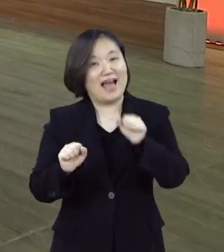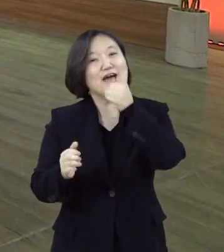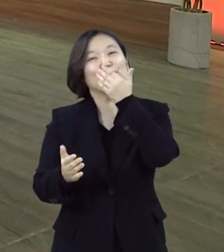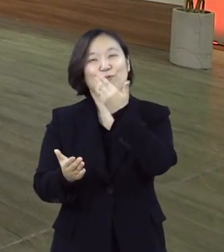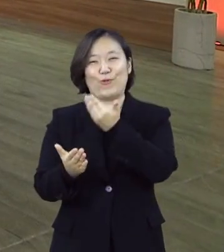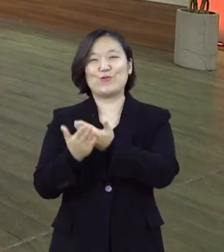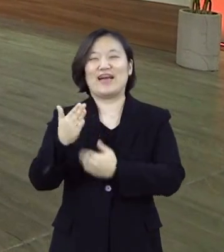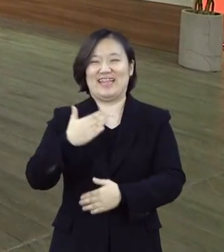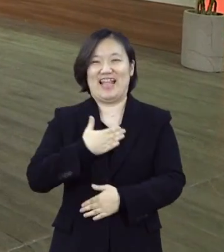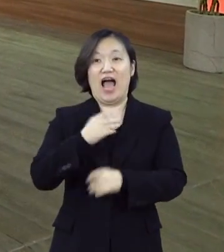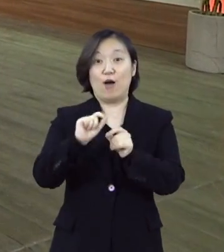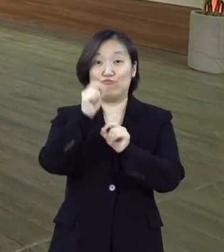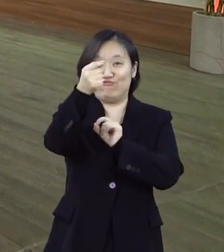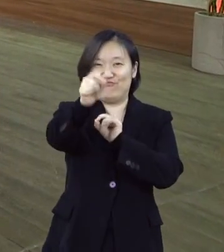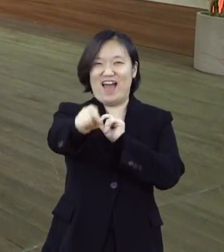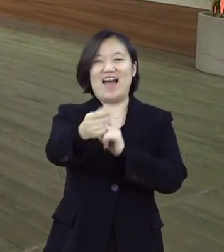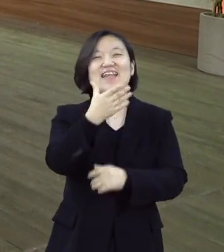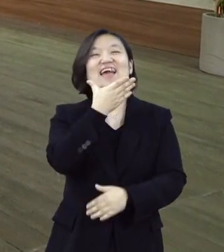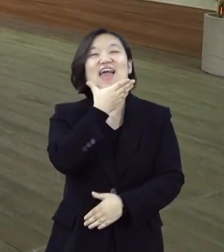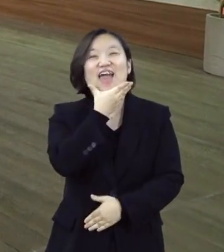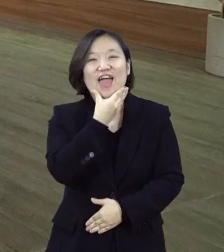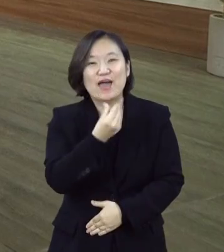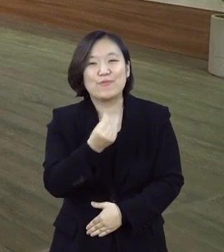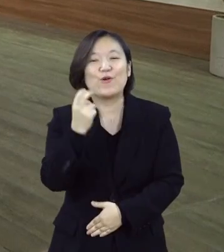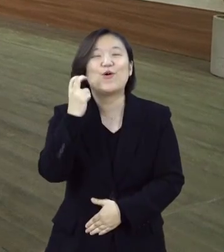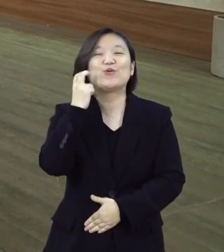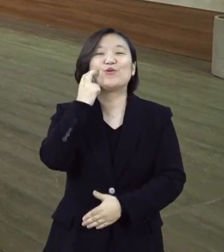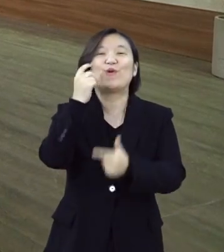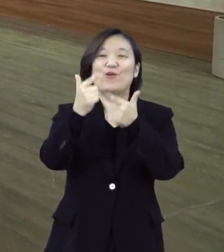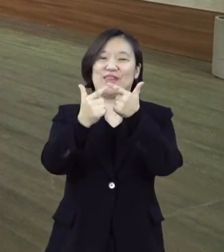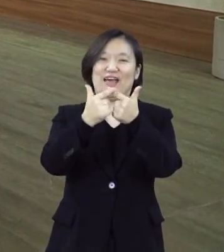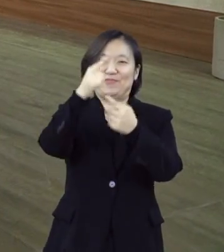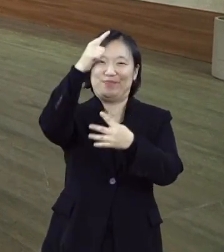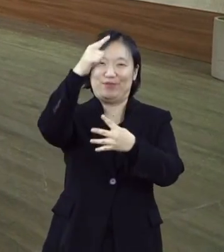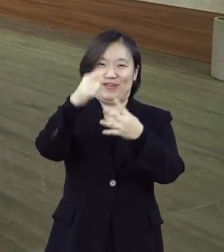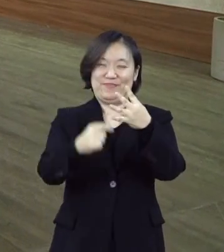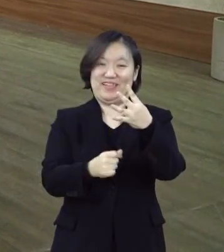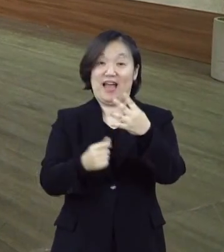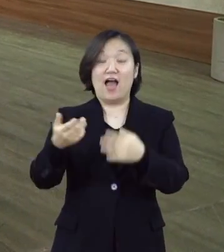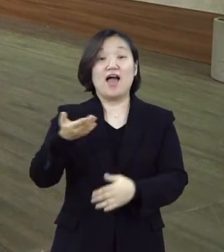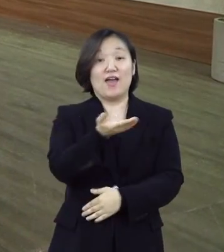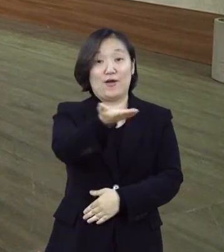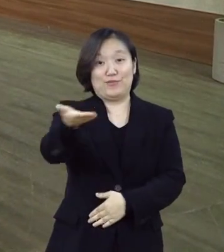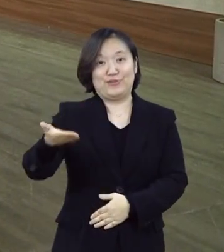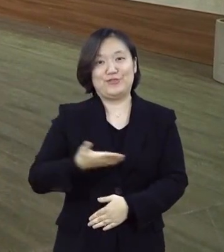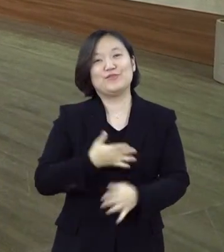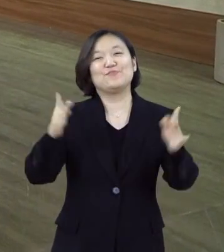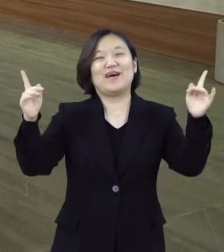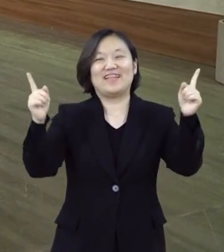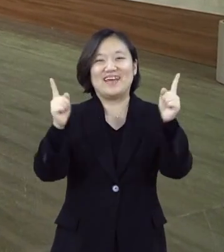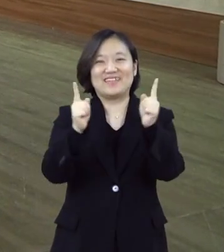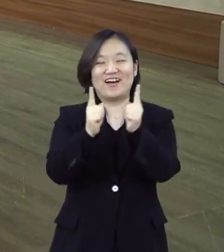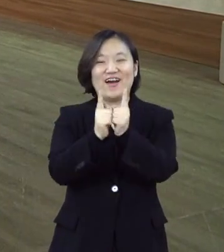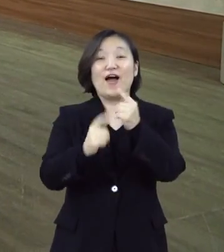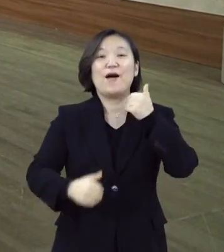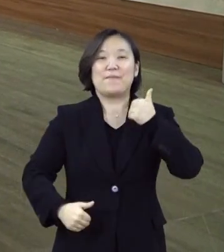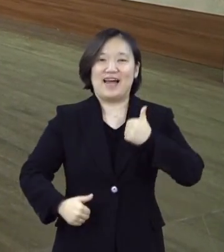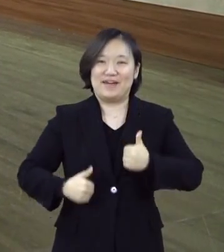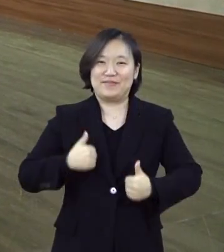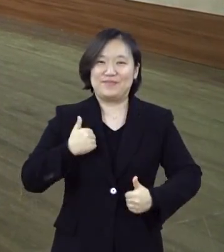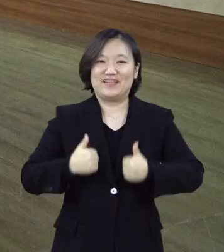안녕하십니까. 소중한 나 무한 행복 소나무 시간입니다. 여러분들 만나 뵙게